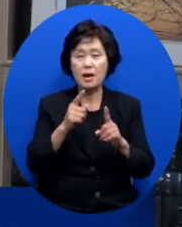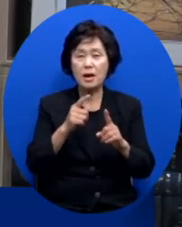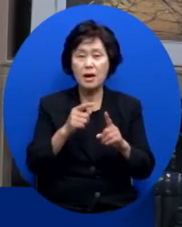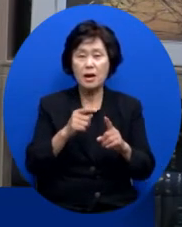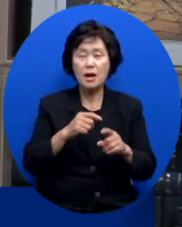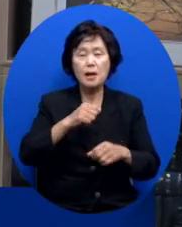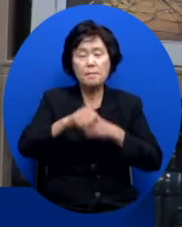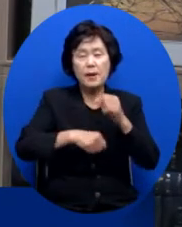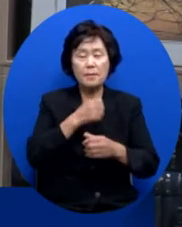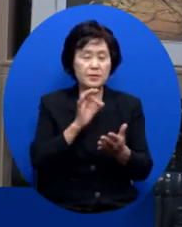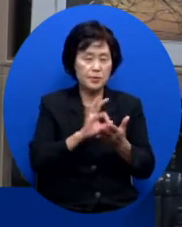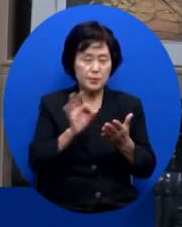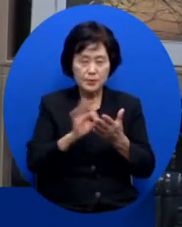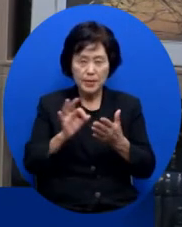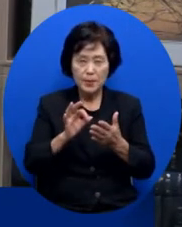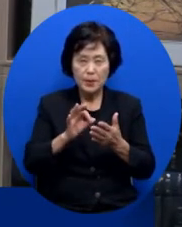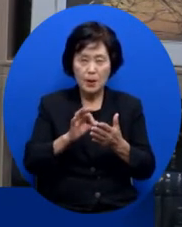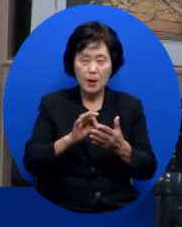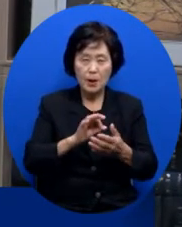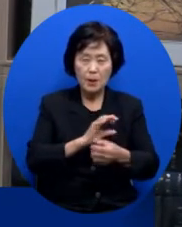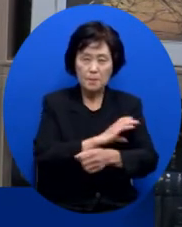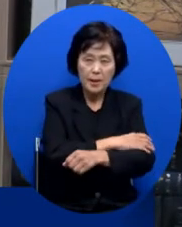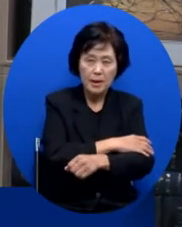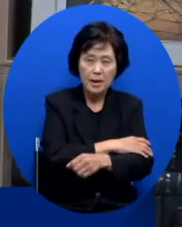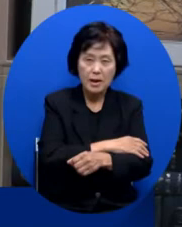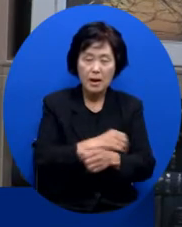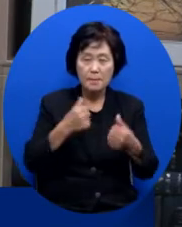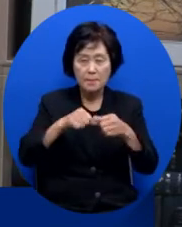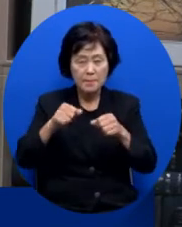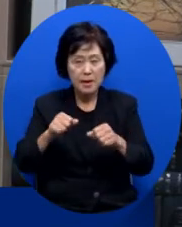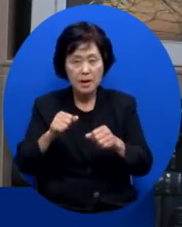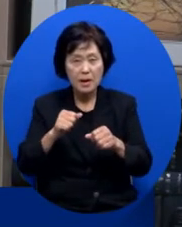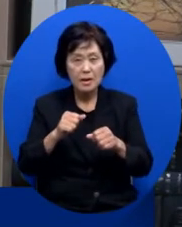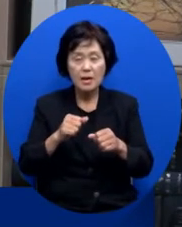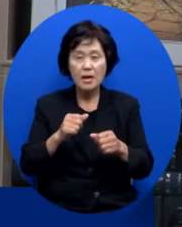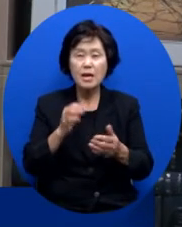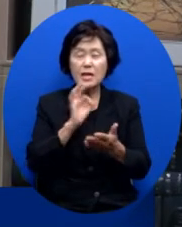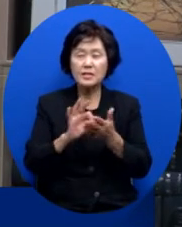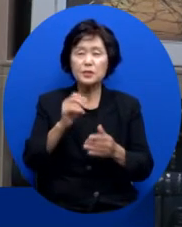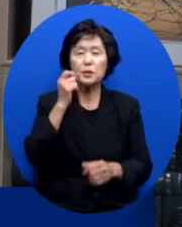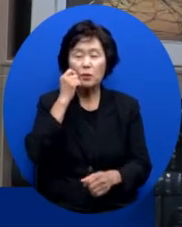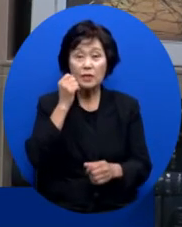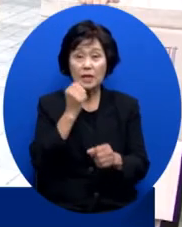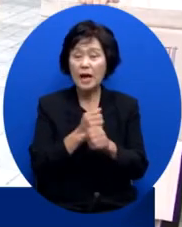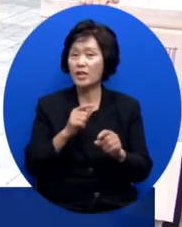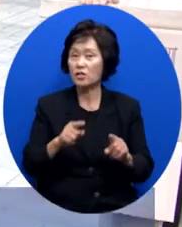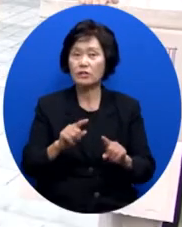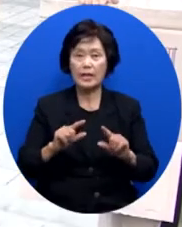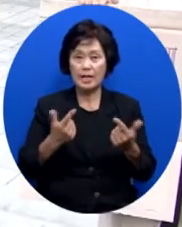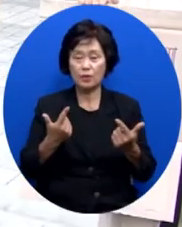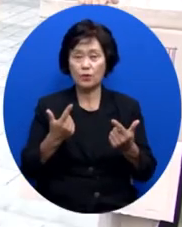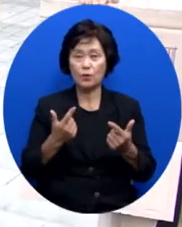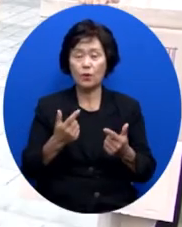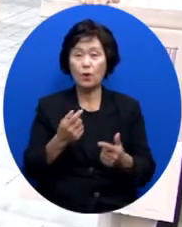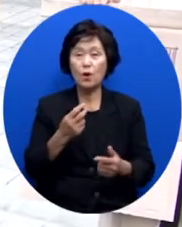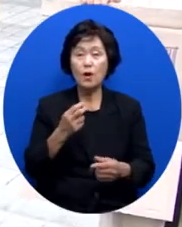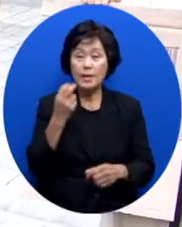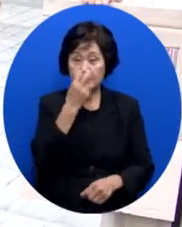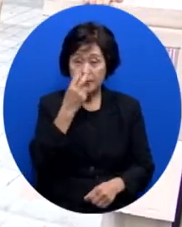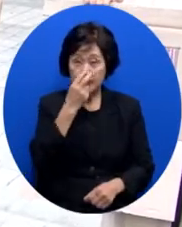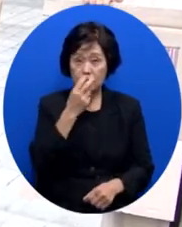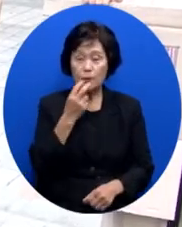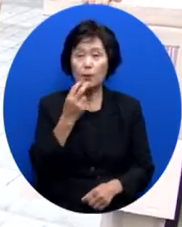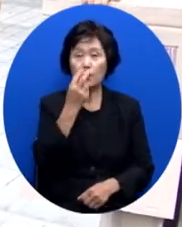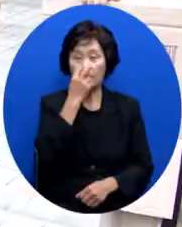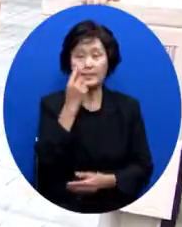오용하고 확대하는 것이 아니라 돌보고 지키고 보살피고 이것이 바로 정지 개념 이거든요 생태 신학이 비교적